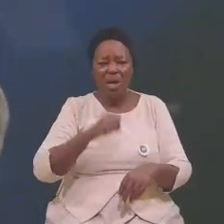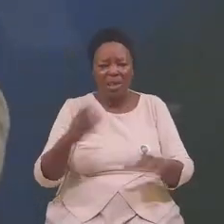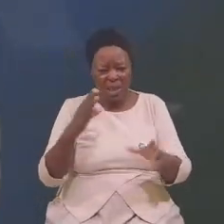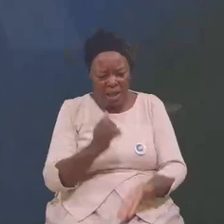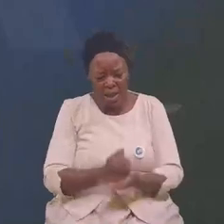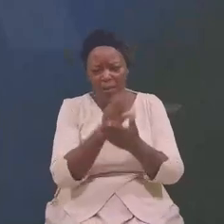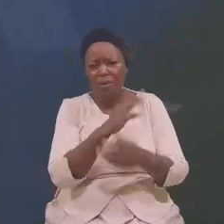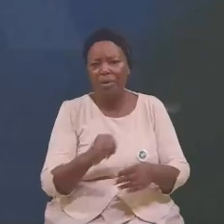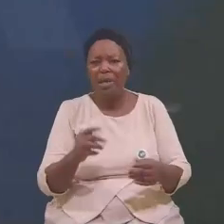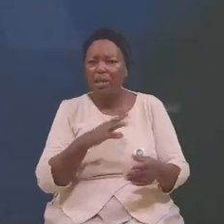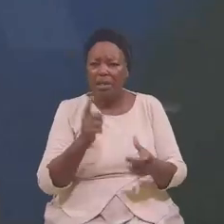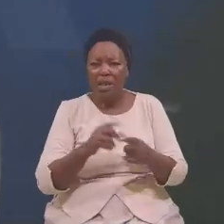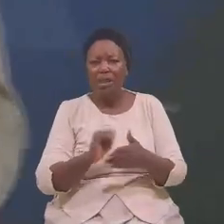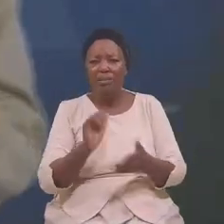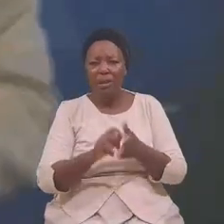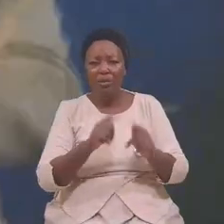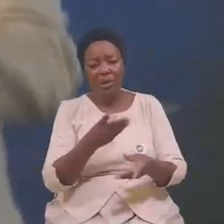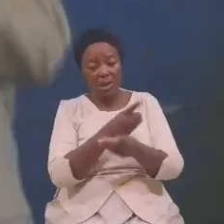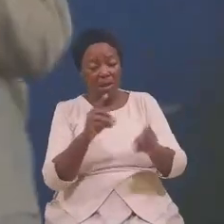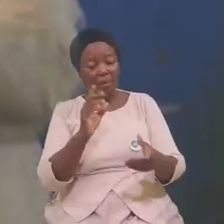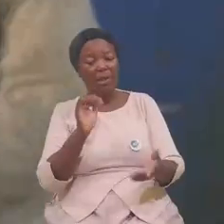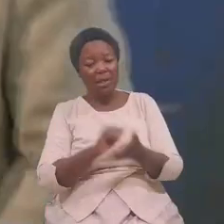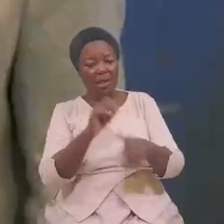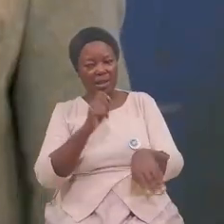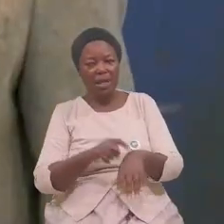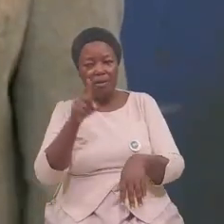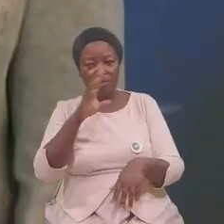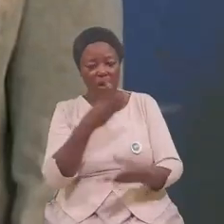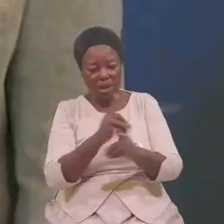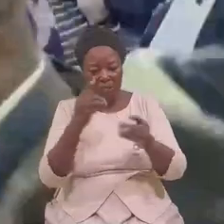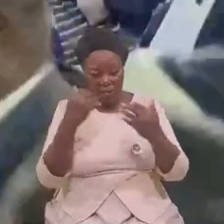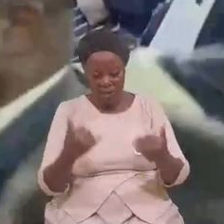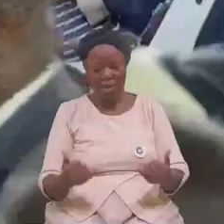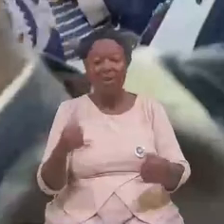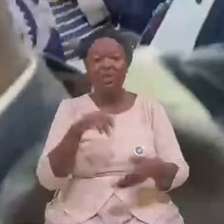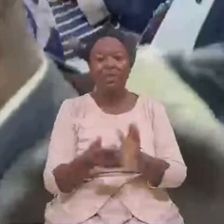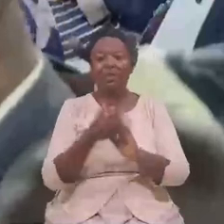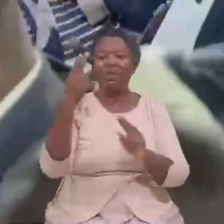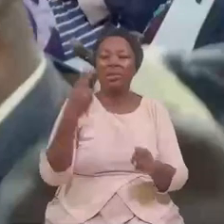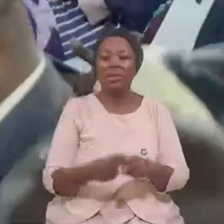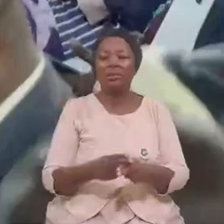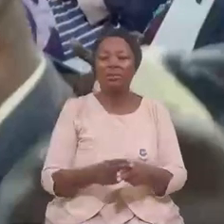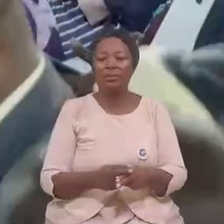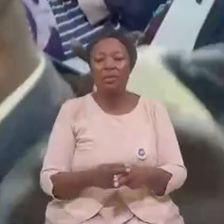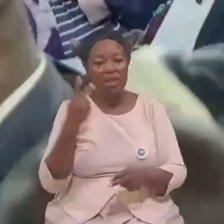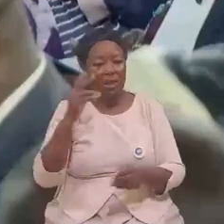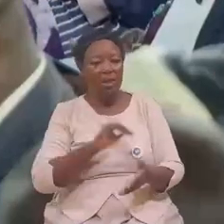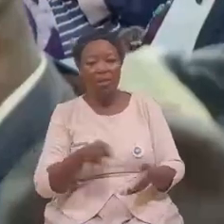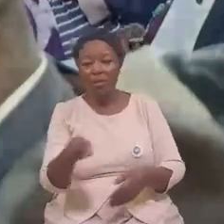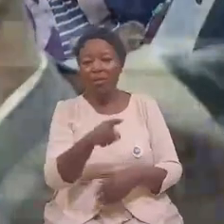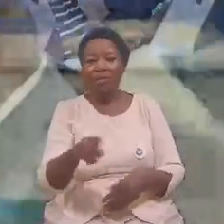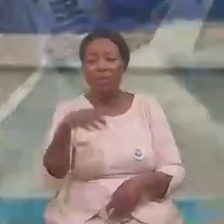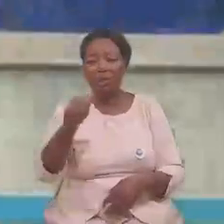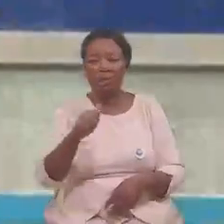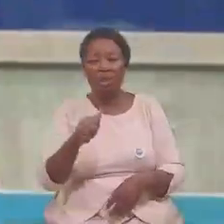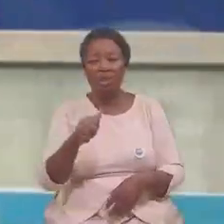il était délivré alors. Et tu es délivré ce soir au nom de Jésus. Voyons ces 10 lépreux qui sont venus. Ils